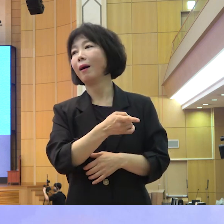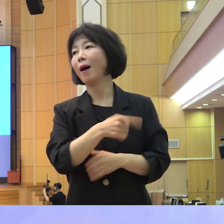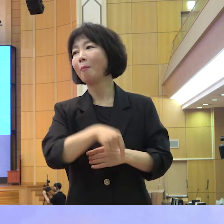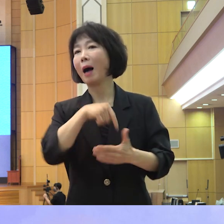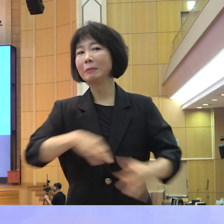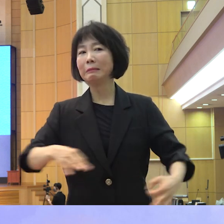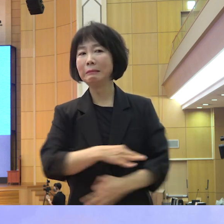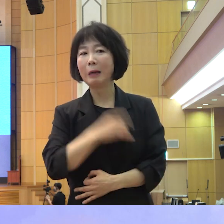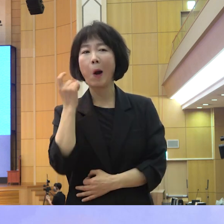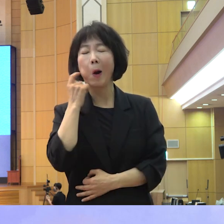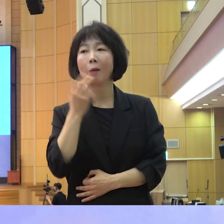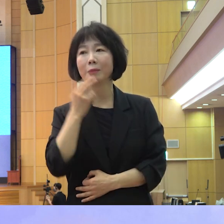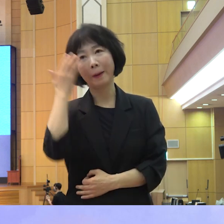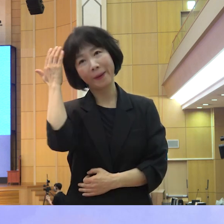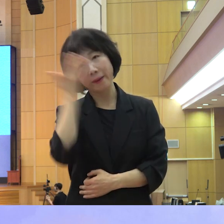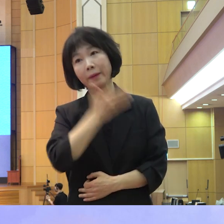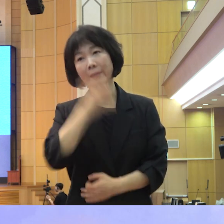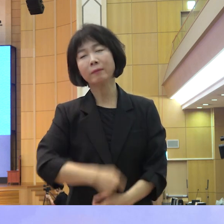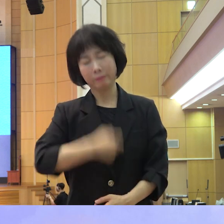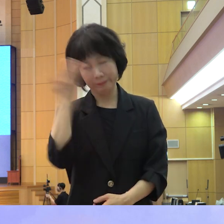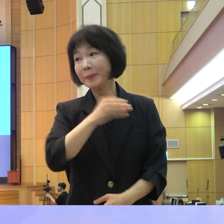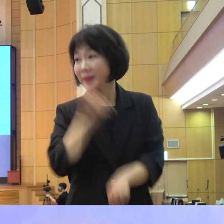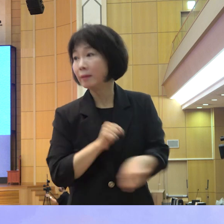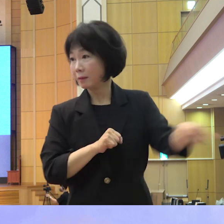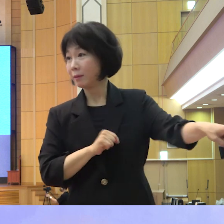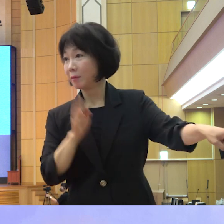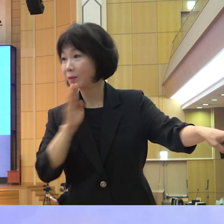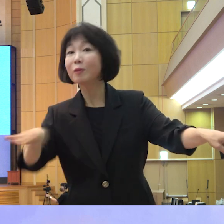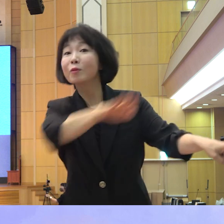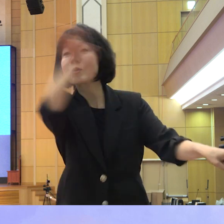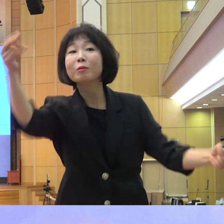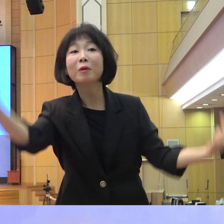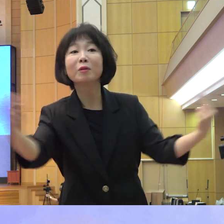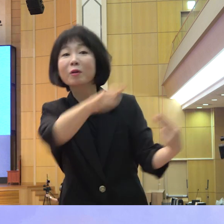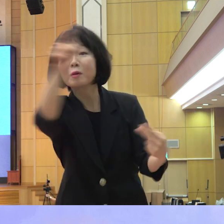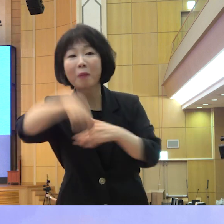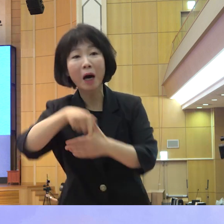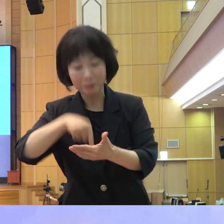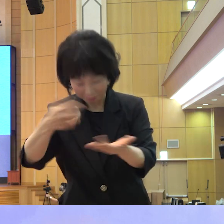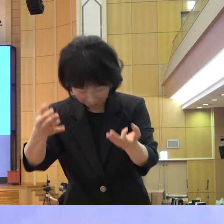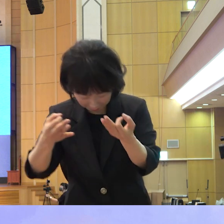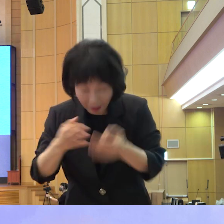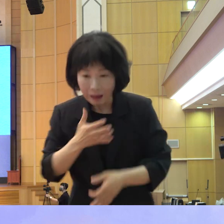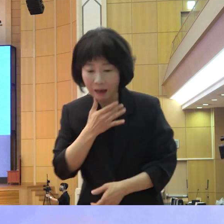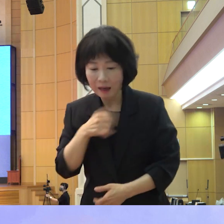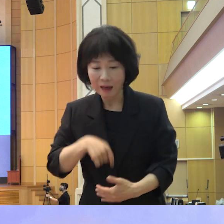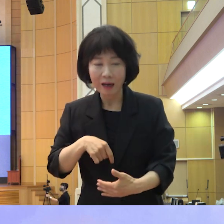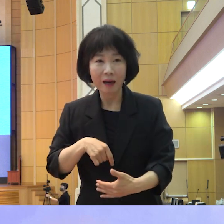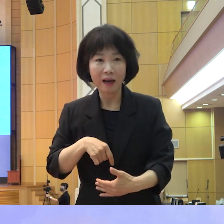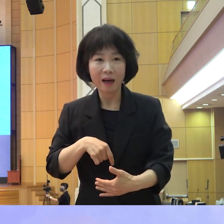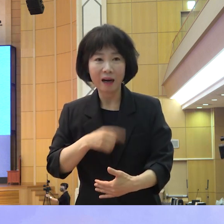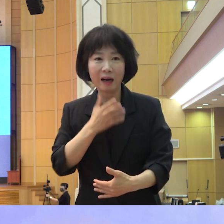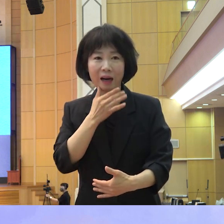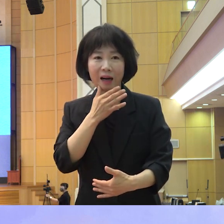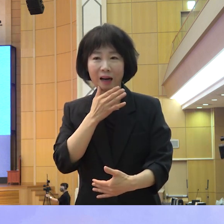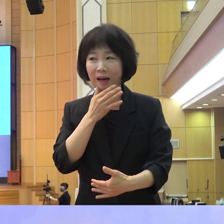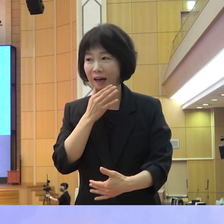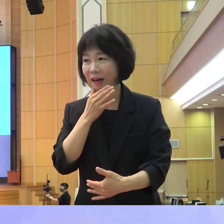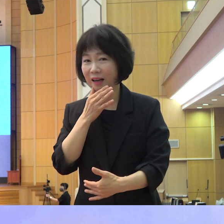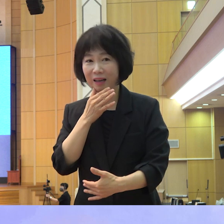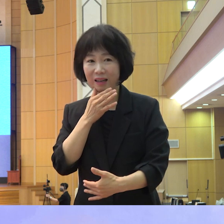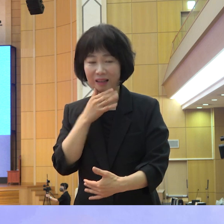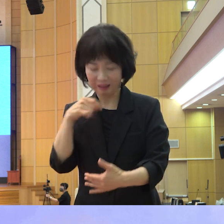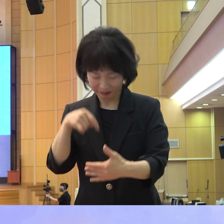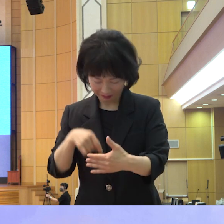없어요. 남을 위해서 억지로 웃어주고 이런 것도 안 해요. 어른들도 마찬가지입니다. 우리는 어땠어요? 우리도